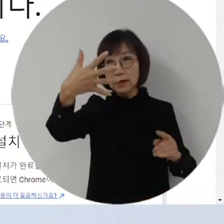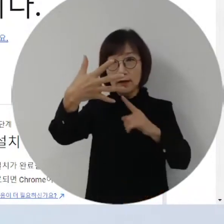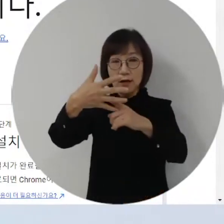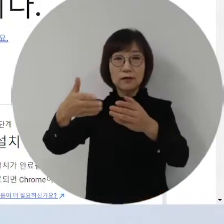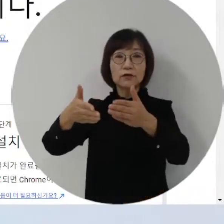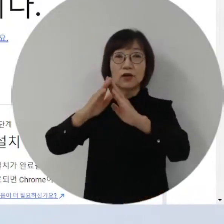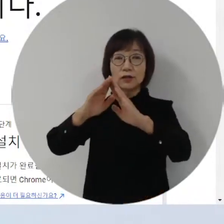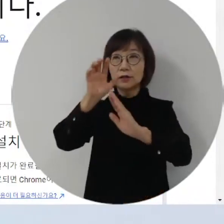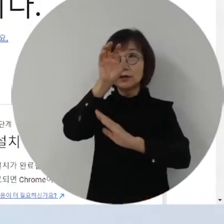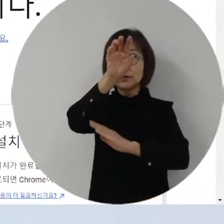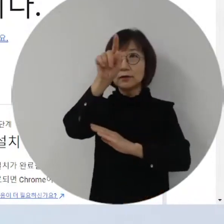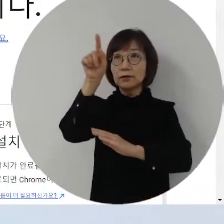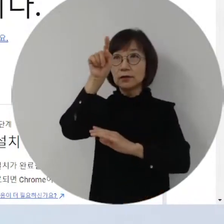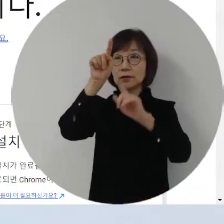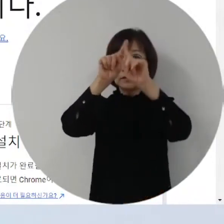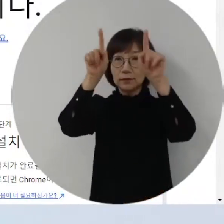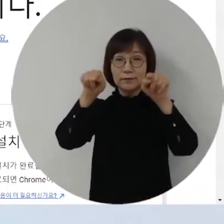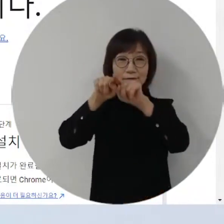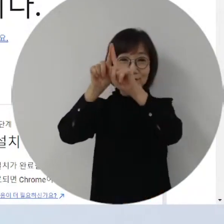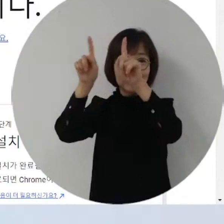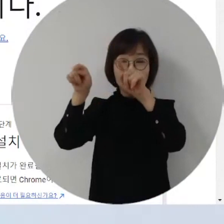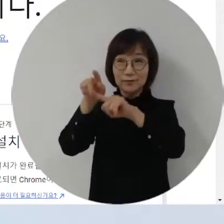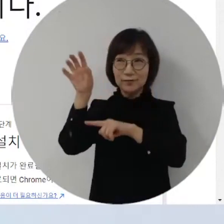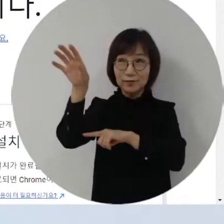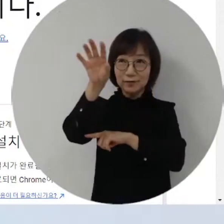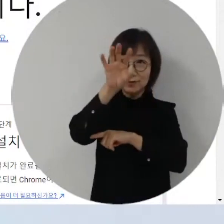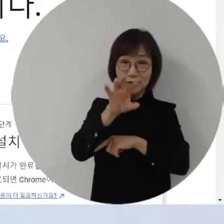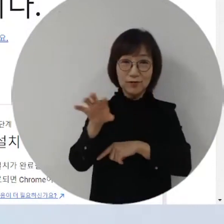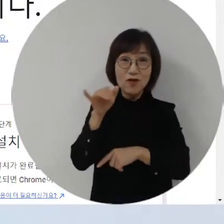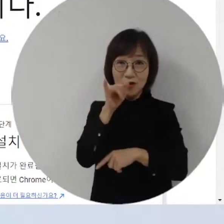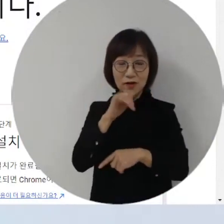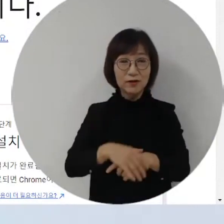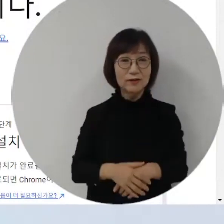간단합니다. 더블 클릭해서 설치를 해주시면 돼요.